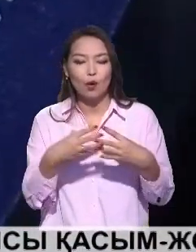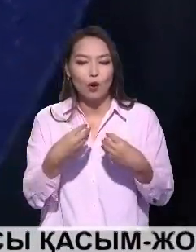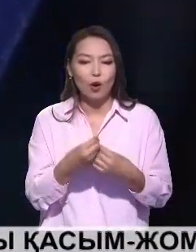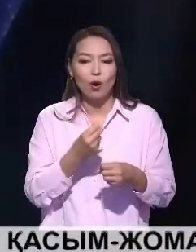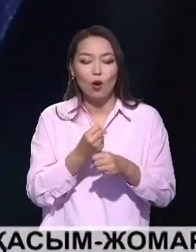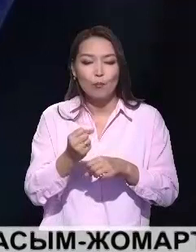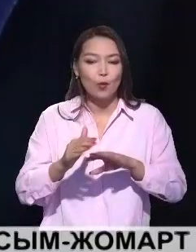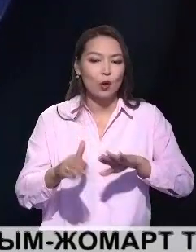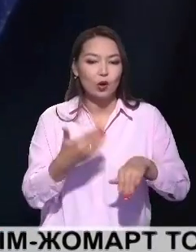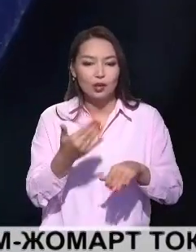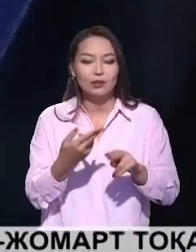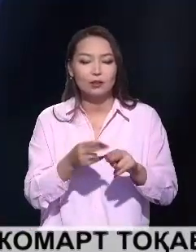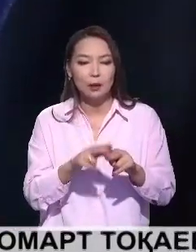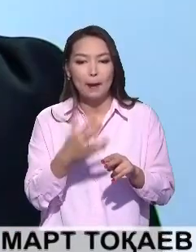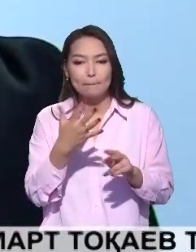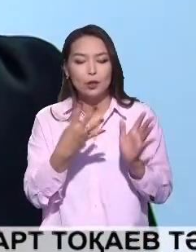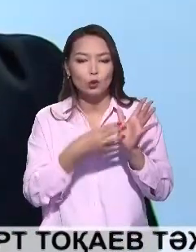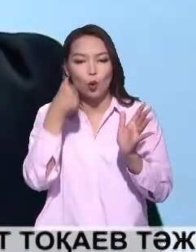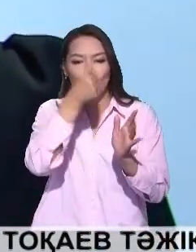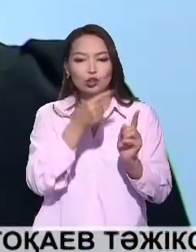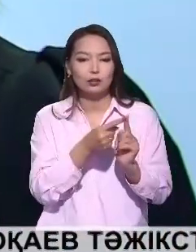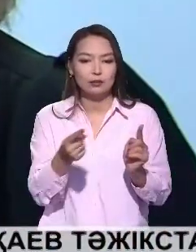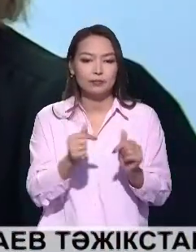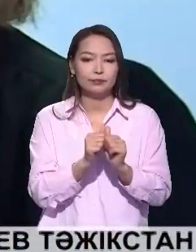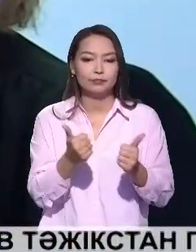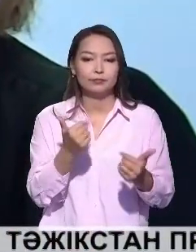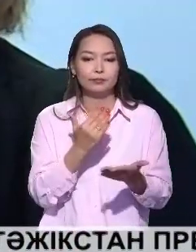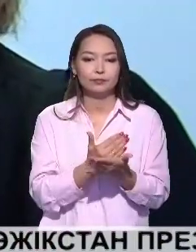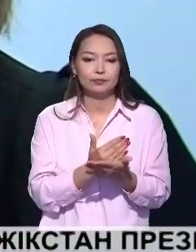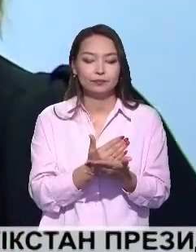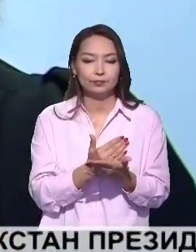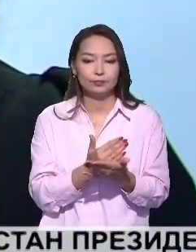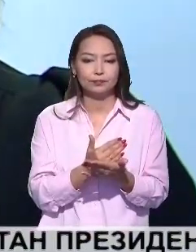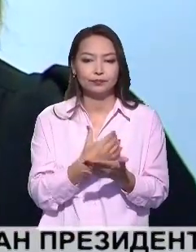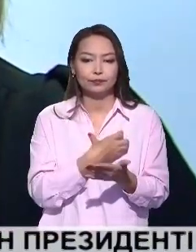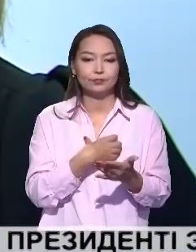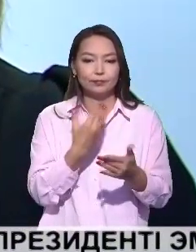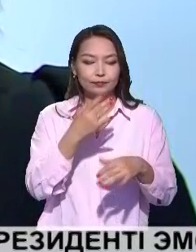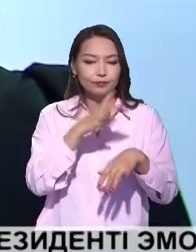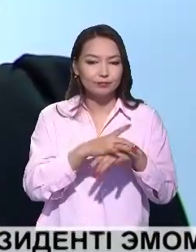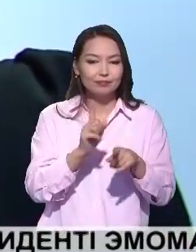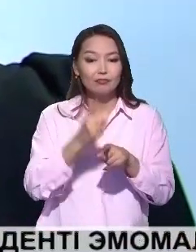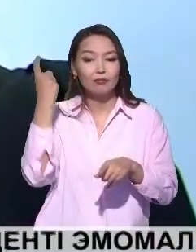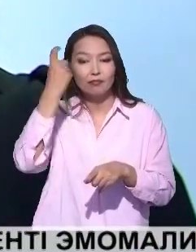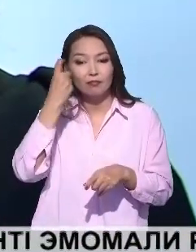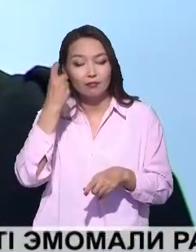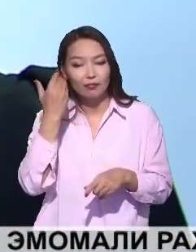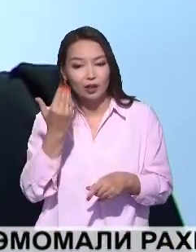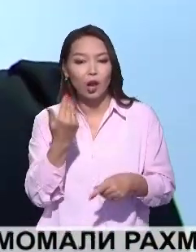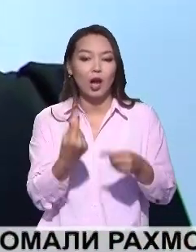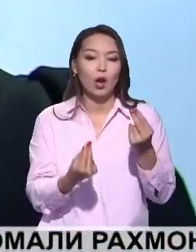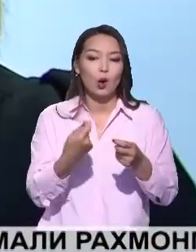кейінгі 5-9 жыл аралығын айтады. Бас факторлар солар деп айтуға болады. Жаңағы маскүнемдік, ойын